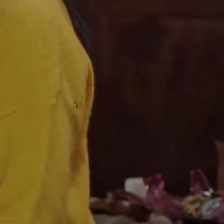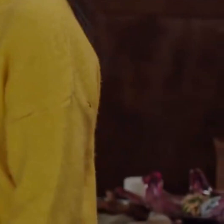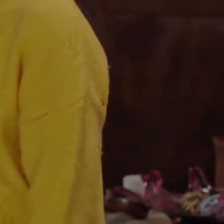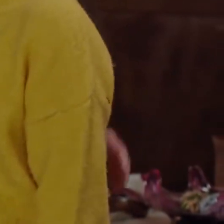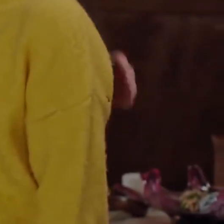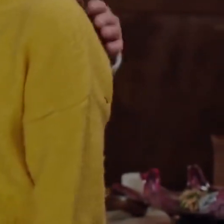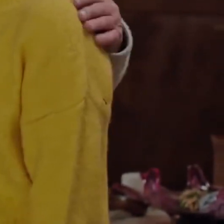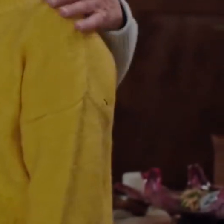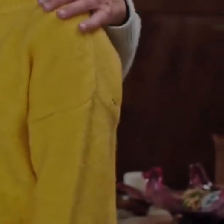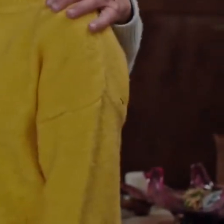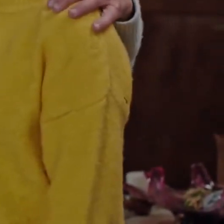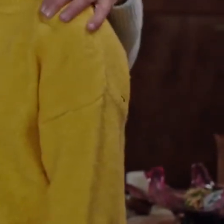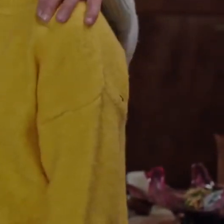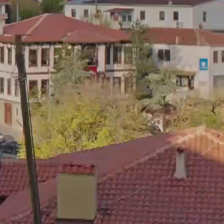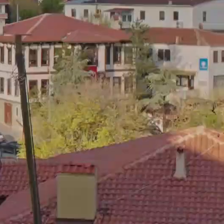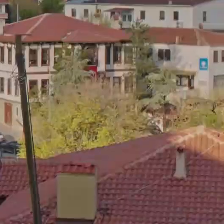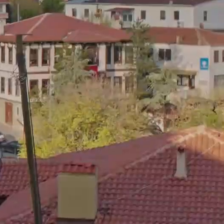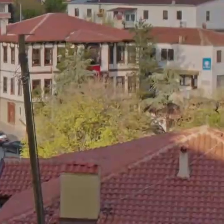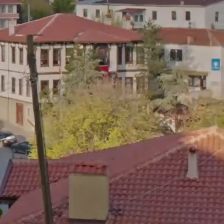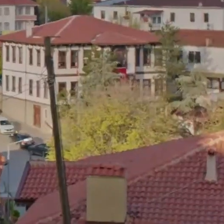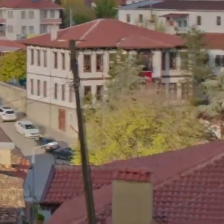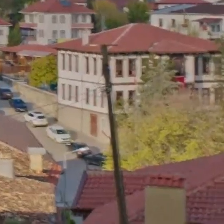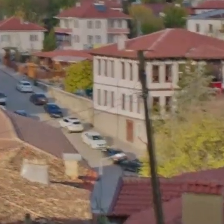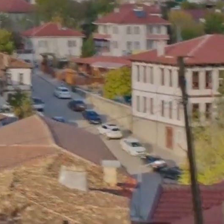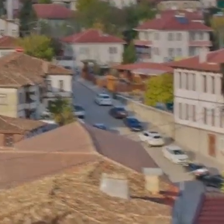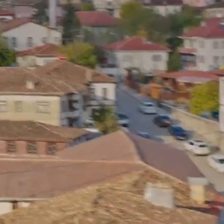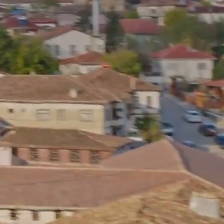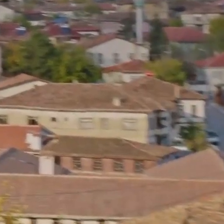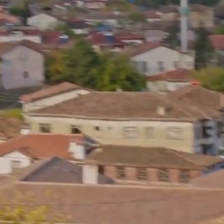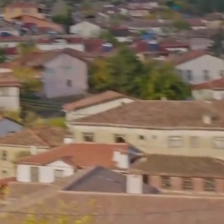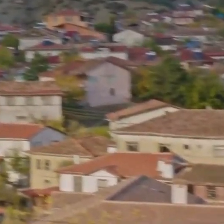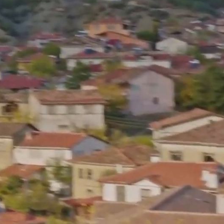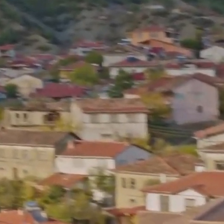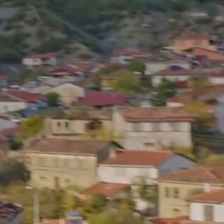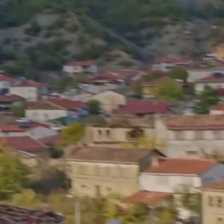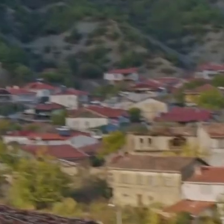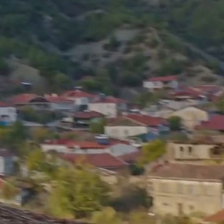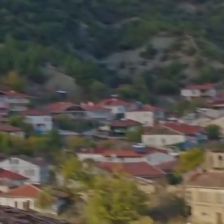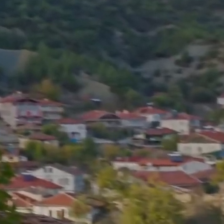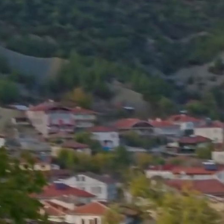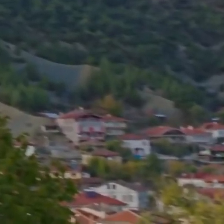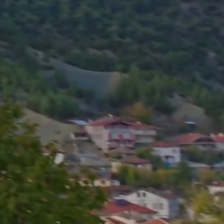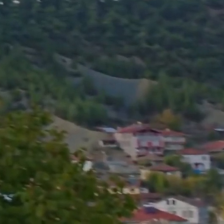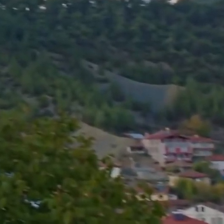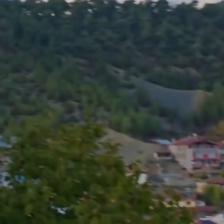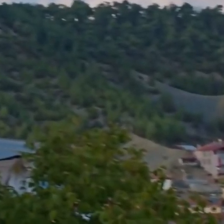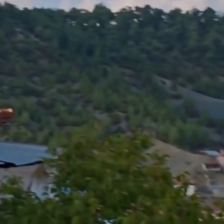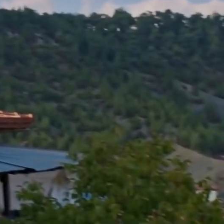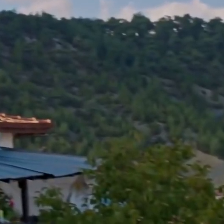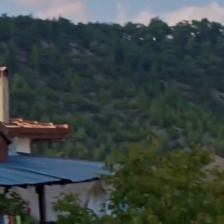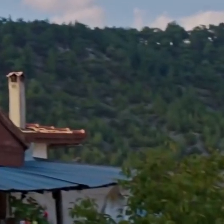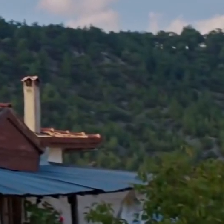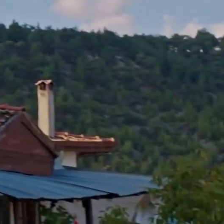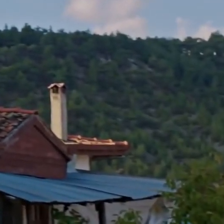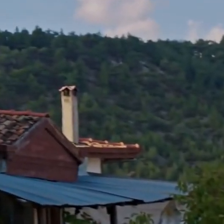Başı başına yastı kaldı öyle. Kuş bakışı taraklı. Çok yüksek olmayan yeşil dağların ortasında bir yerde.